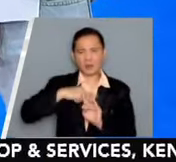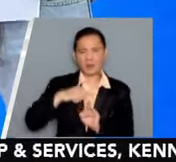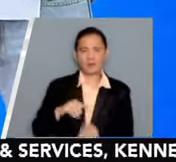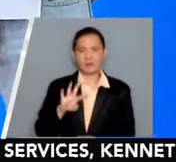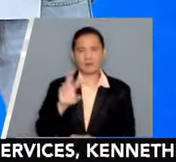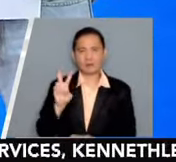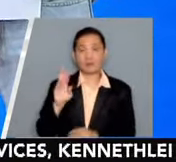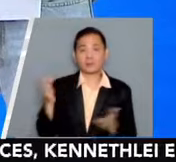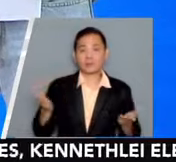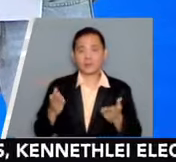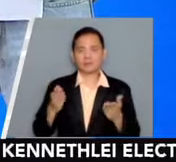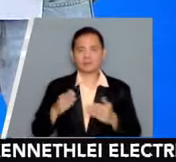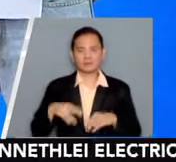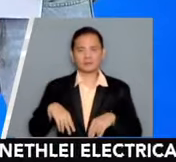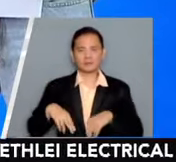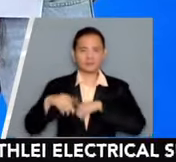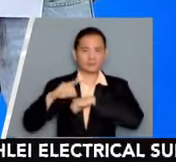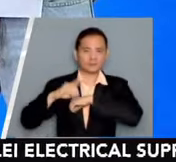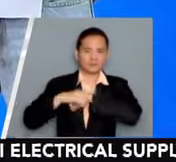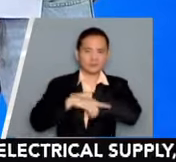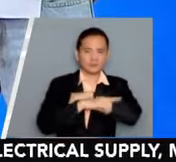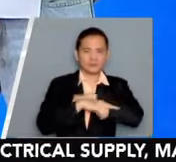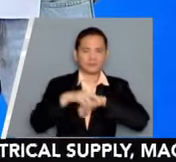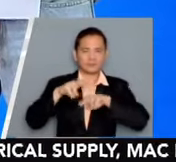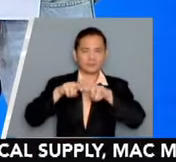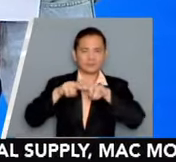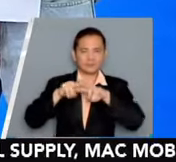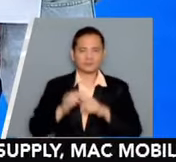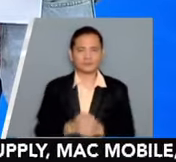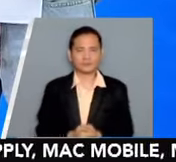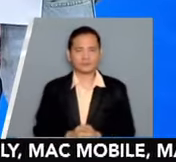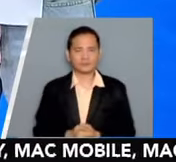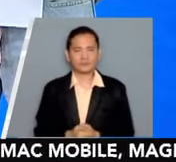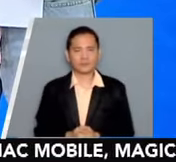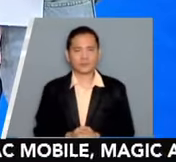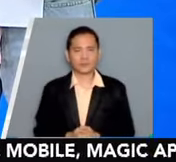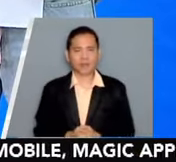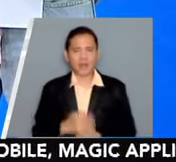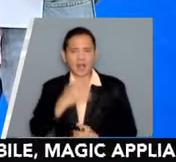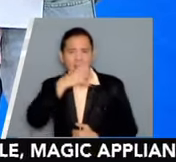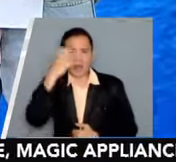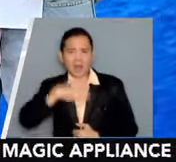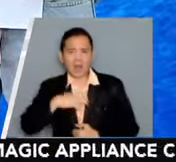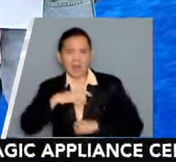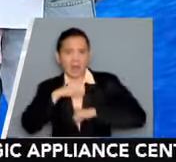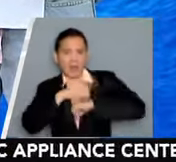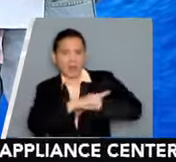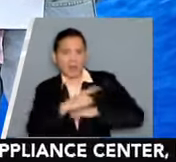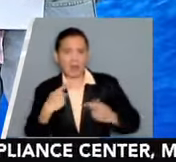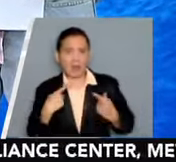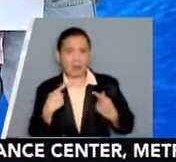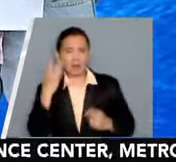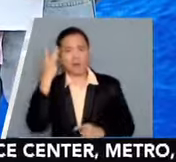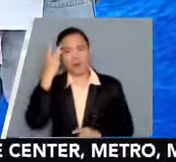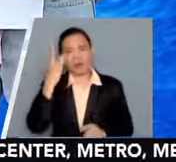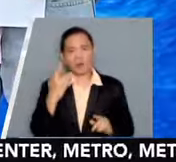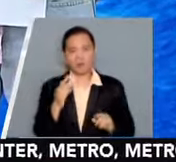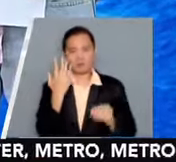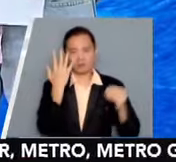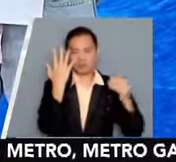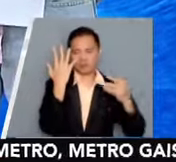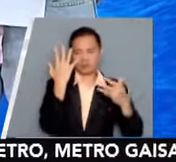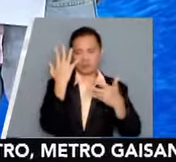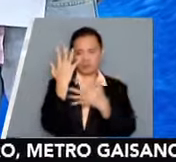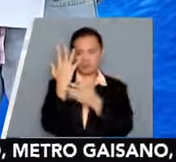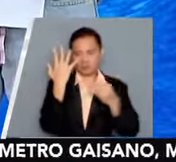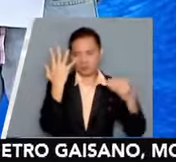Pangasinan. Ayon sa PAGASA, mainit talaga sa Dagupan dahil bukod sa coastal area na apektado ng mainit na hangin mula sa dagat, wala